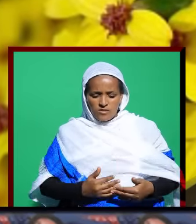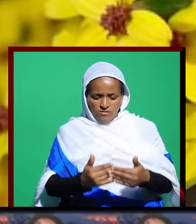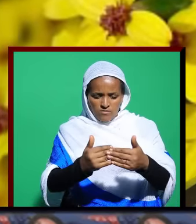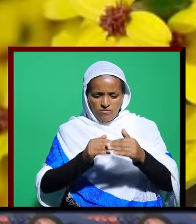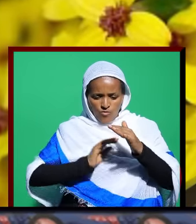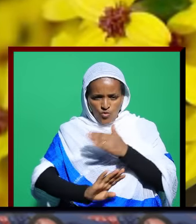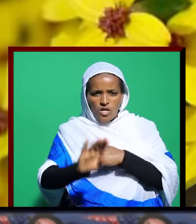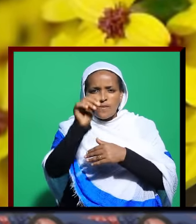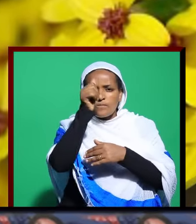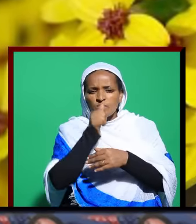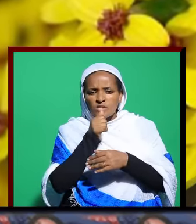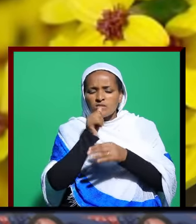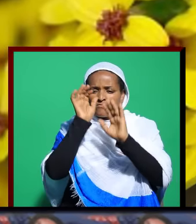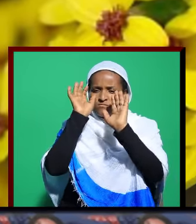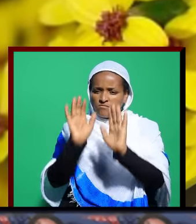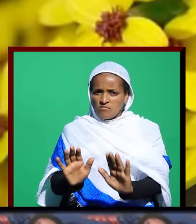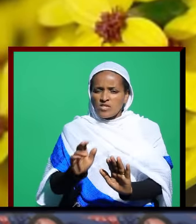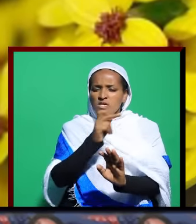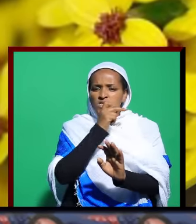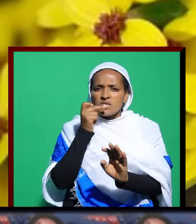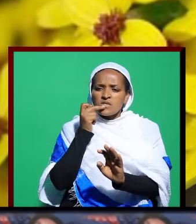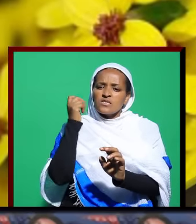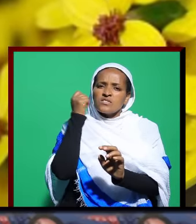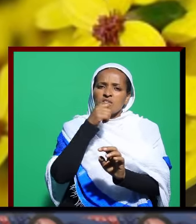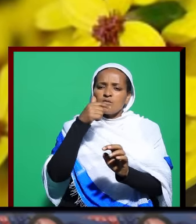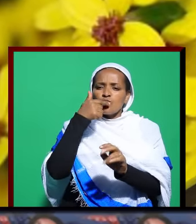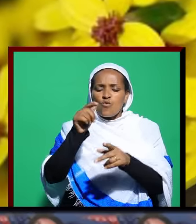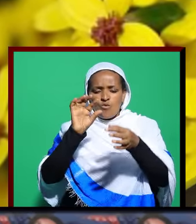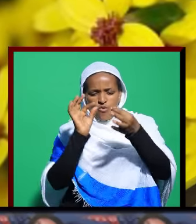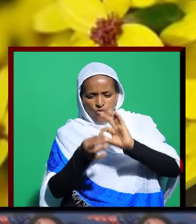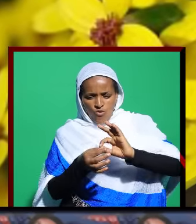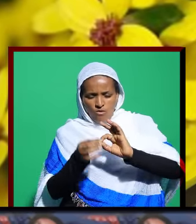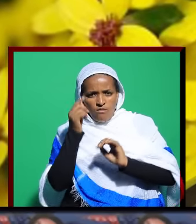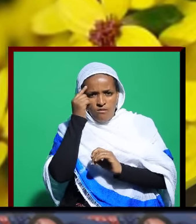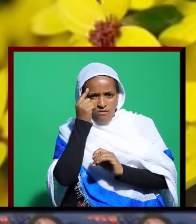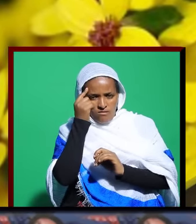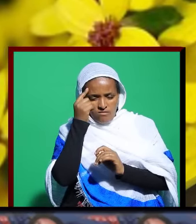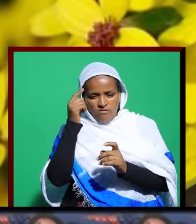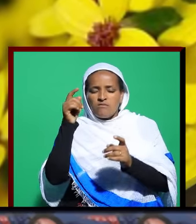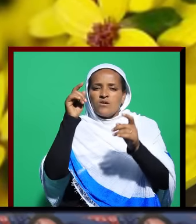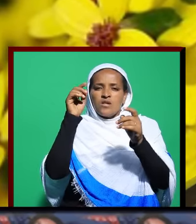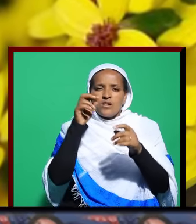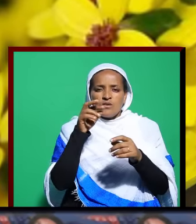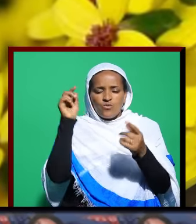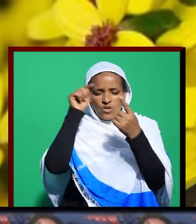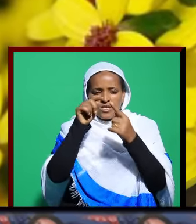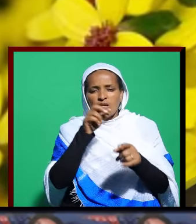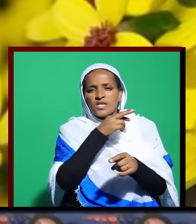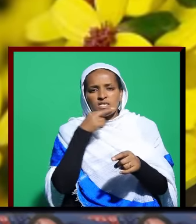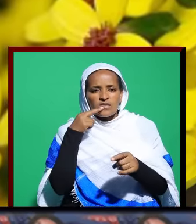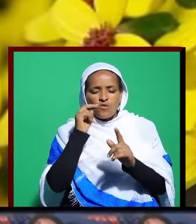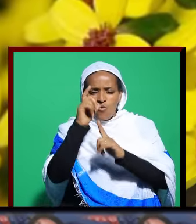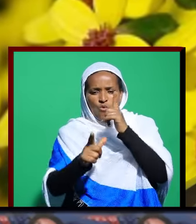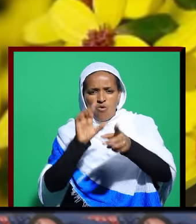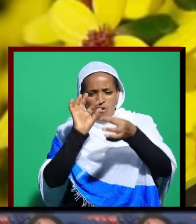ጸንሶ በድንግልና መውለድ ምስጢሩ ጸኖት ድንግል የሚለውን ሴት ብሎ ለመተርጎም እያሰበ ከዕብራይስጥ ወደ ግሪክ ቋንቋ